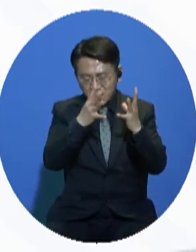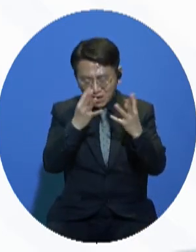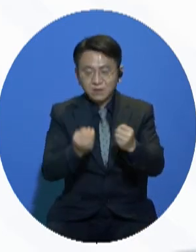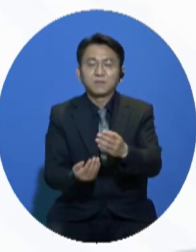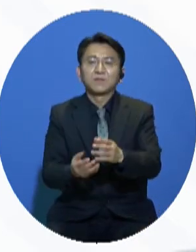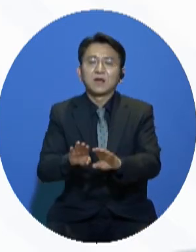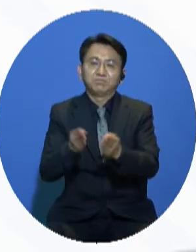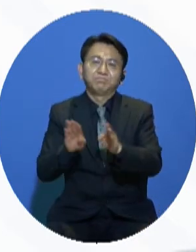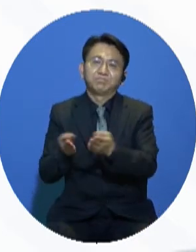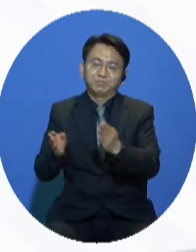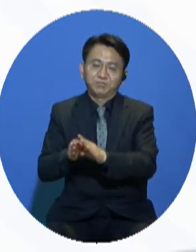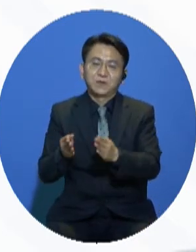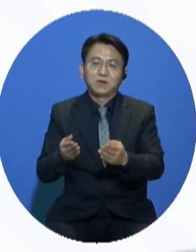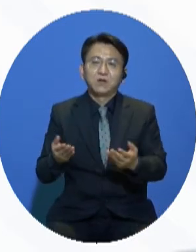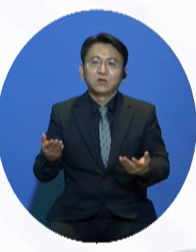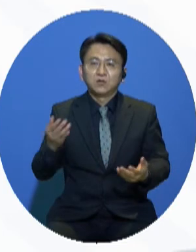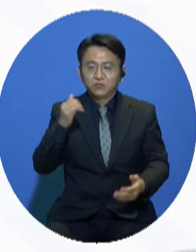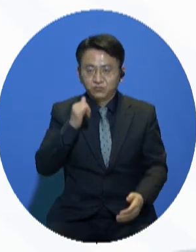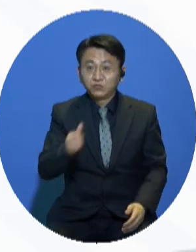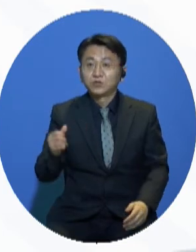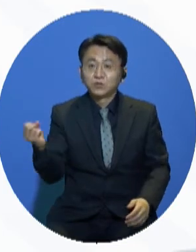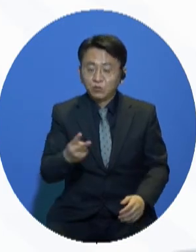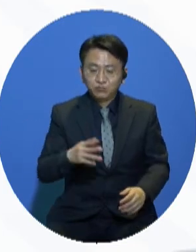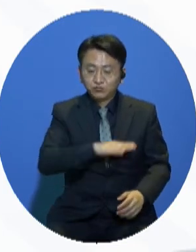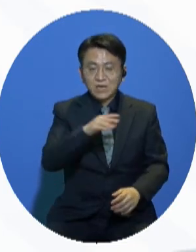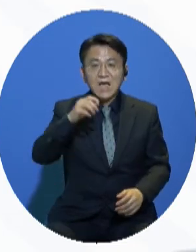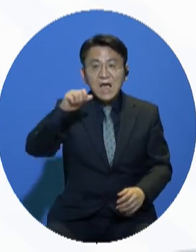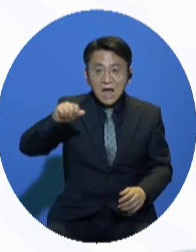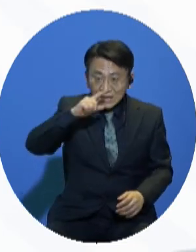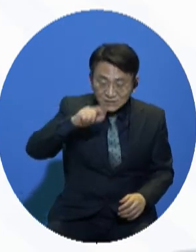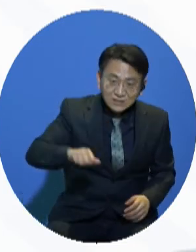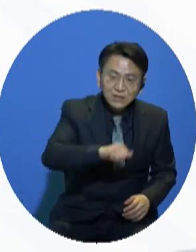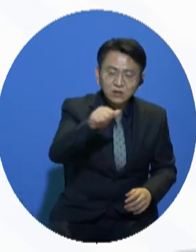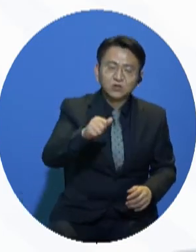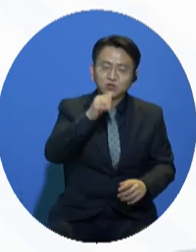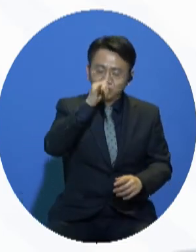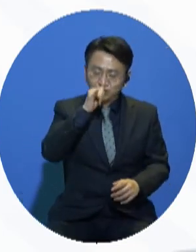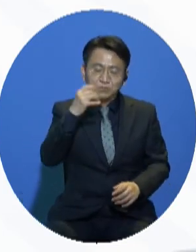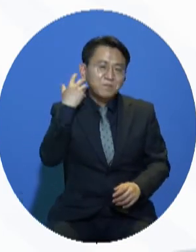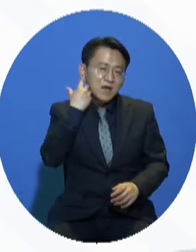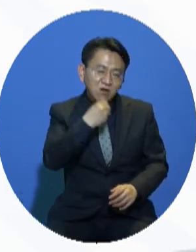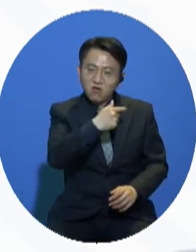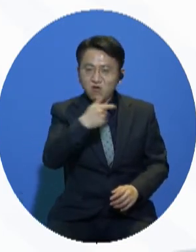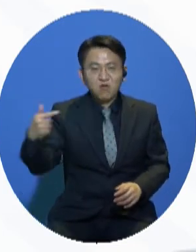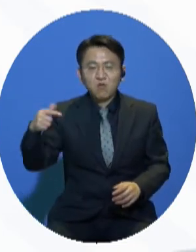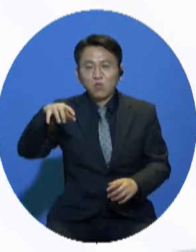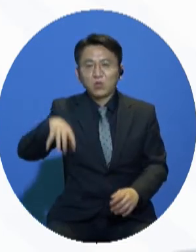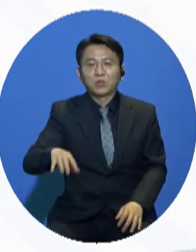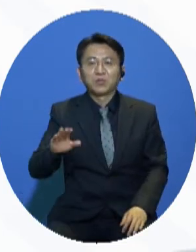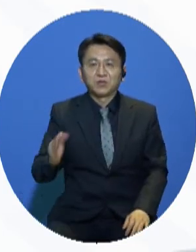해왔다는 것입니다. 그리고 우리 대륙은 가장 매력적인 지역이 되고 있습니다.